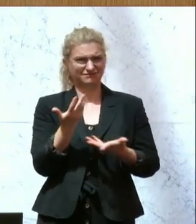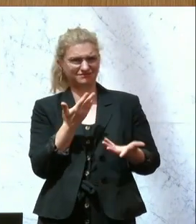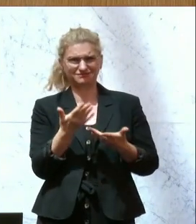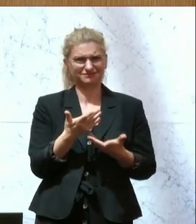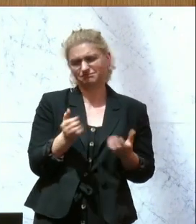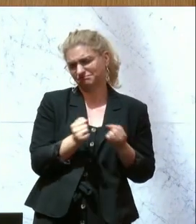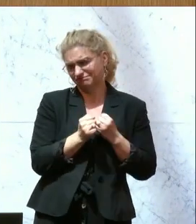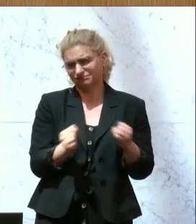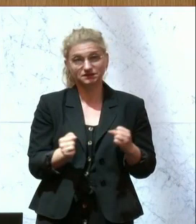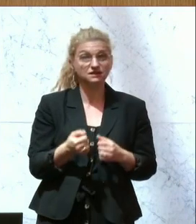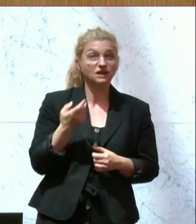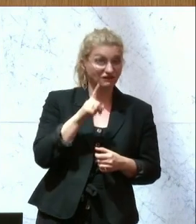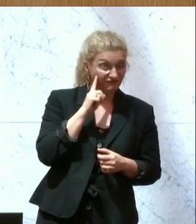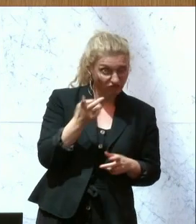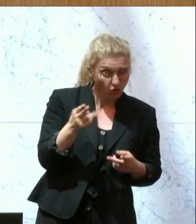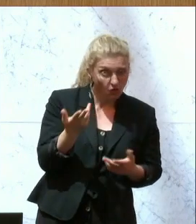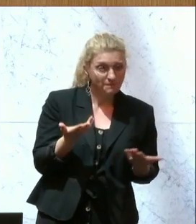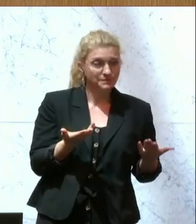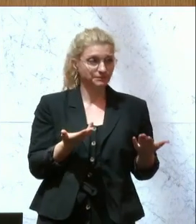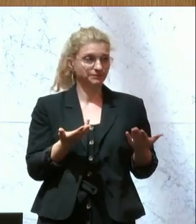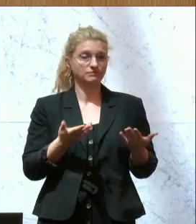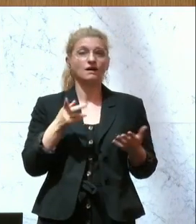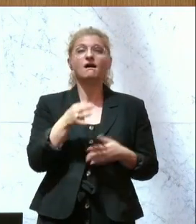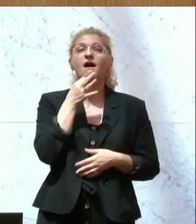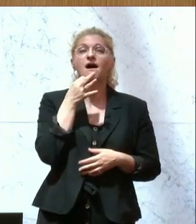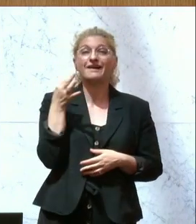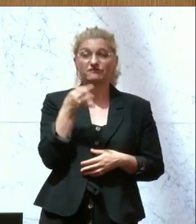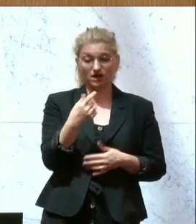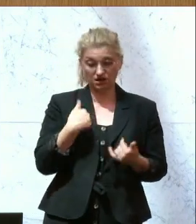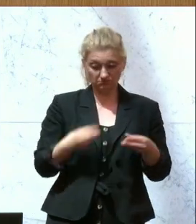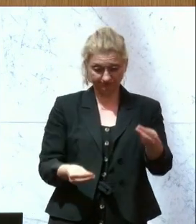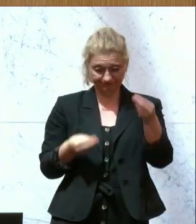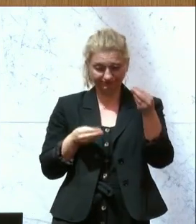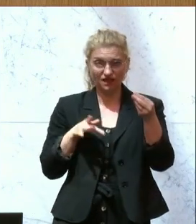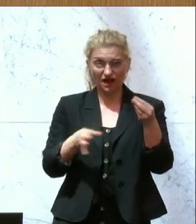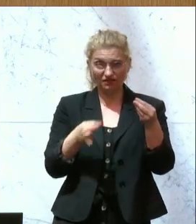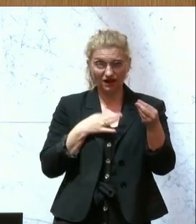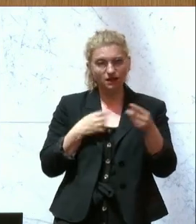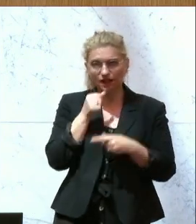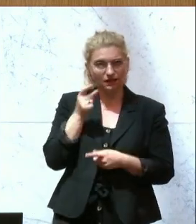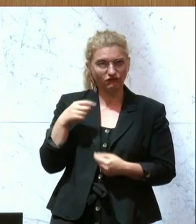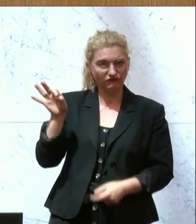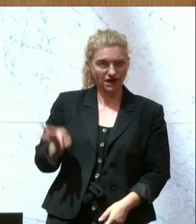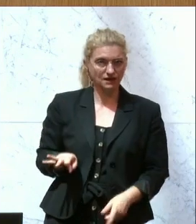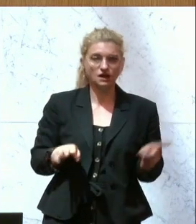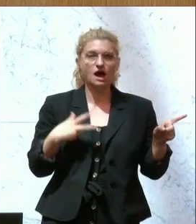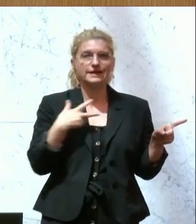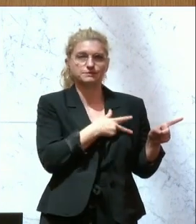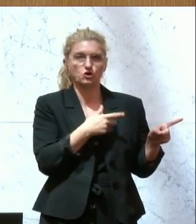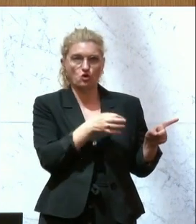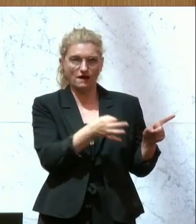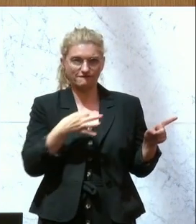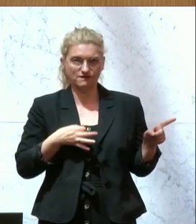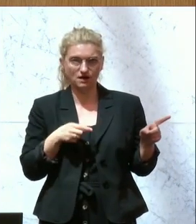nicht geht und so nicht geht. Wissen Sie warum? Die Anfrage, die ich hier habe, ist keine freiheitliche Anfrage, sondern ist eine